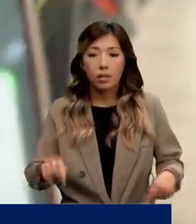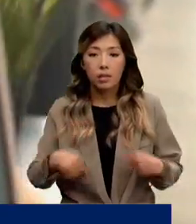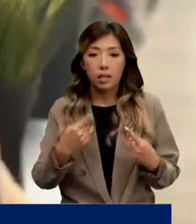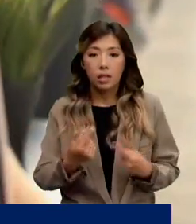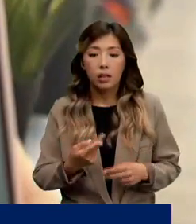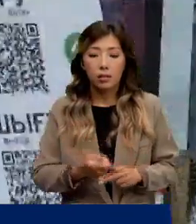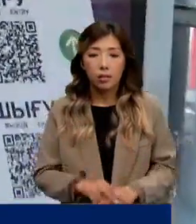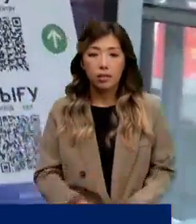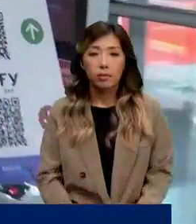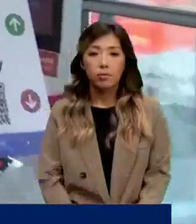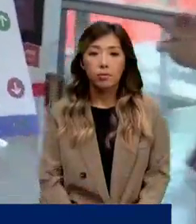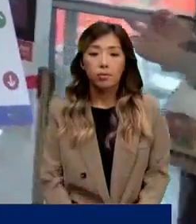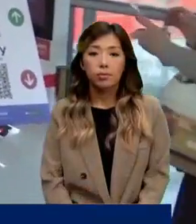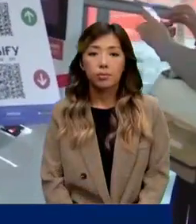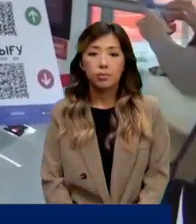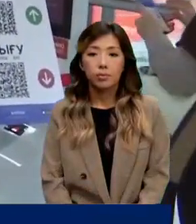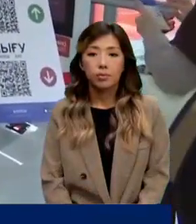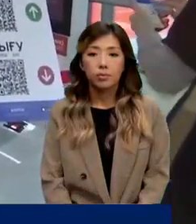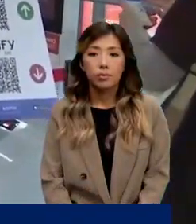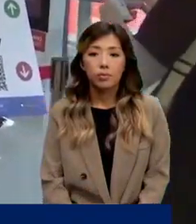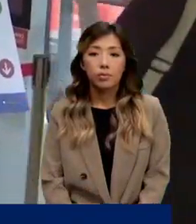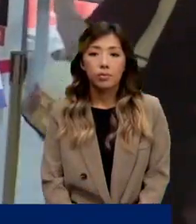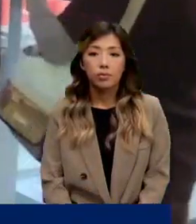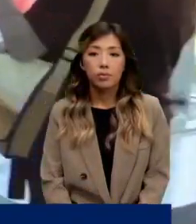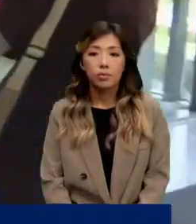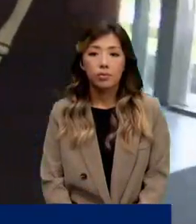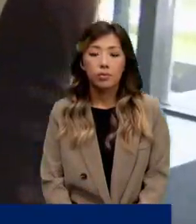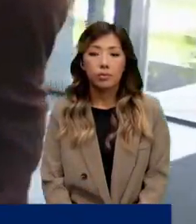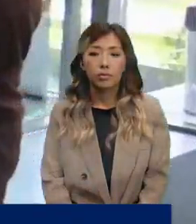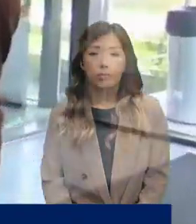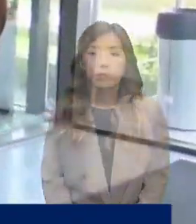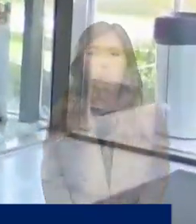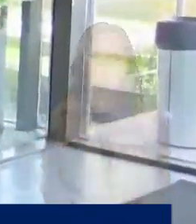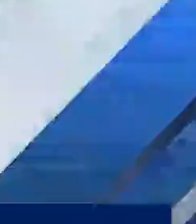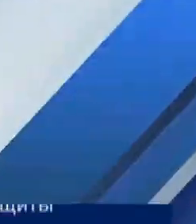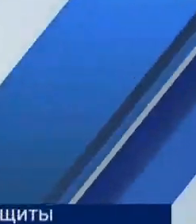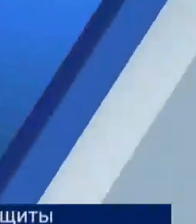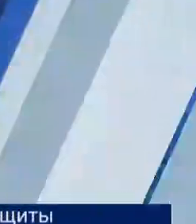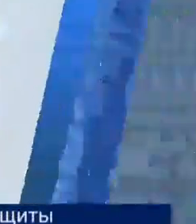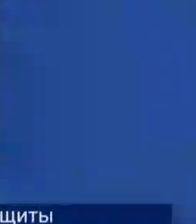ограничений на это уйдет еще больше. Саулия Байгалиева, Атамикен Бизнес.